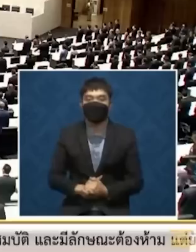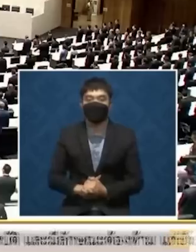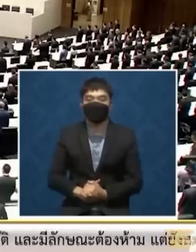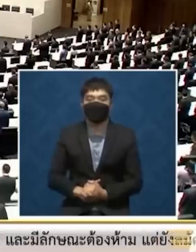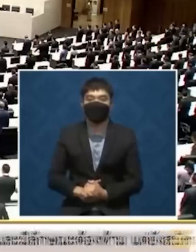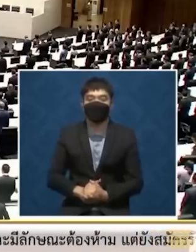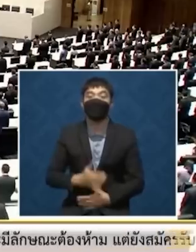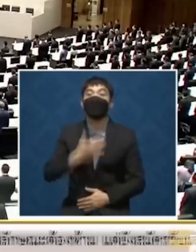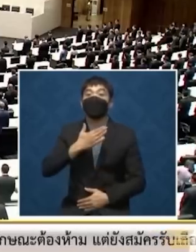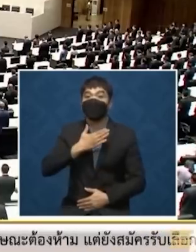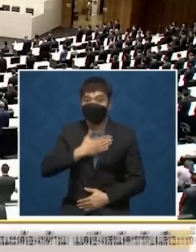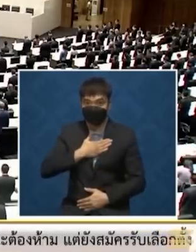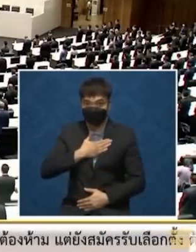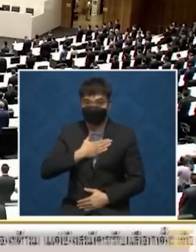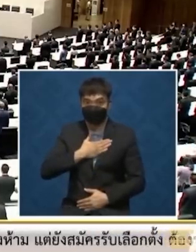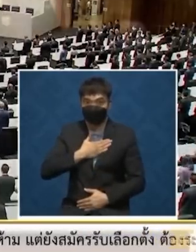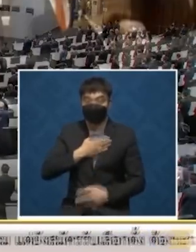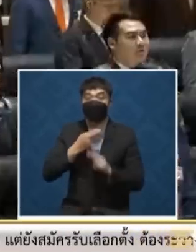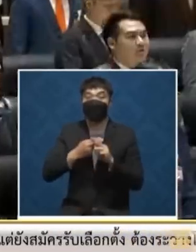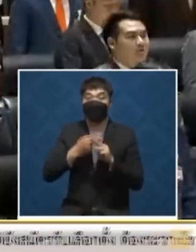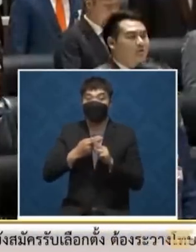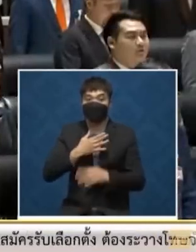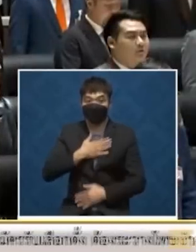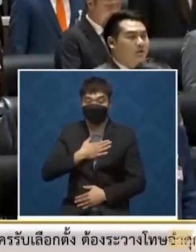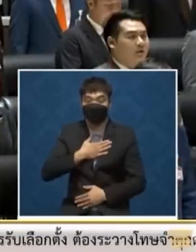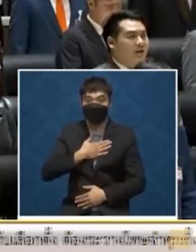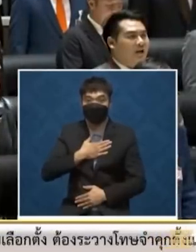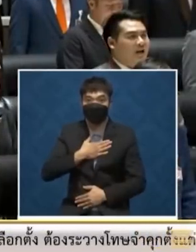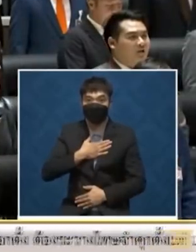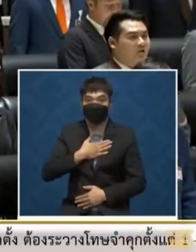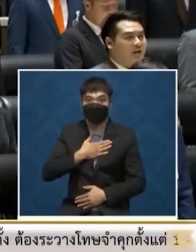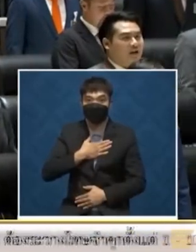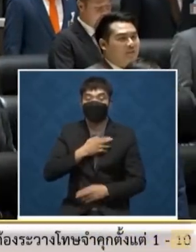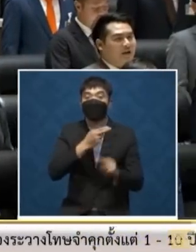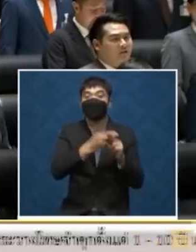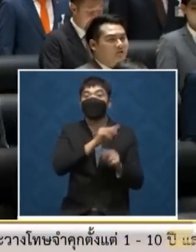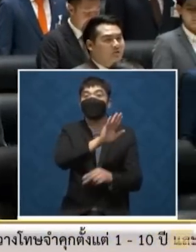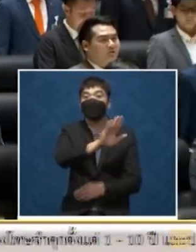ครับข้าพเจ้าข้าพเจ้าตำรวจโท